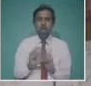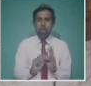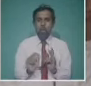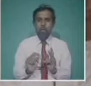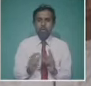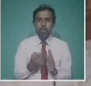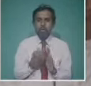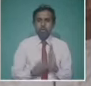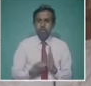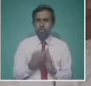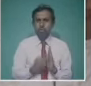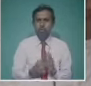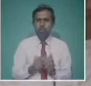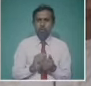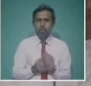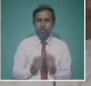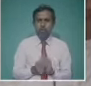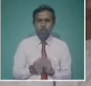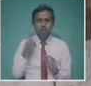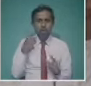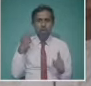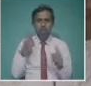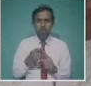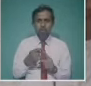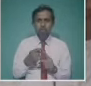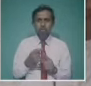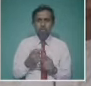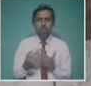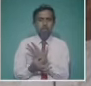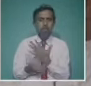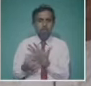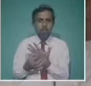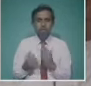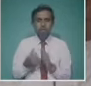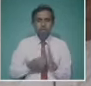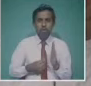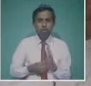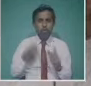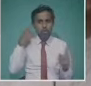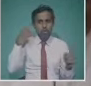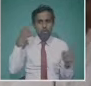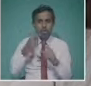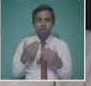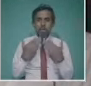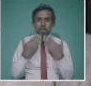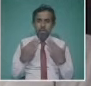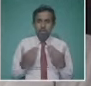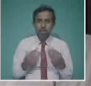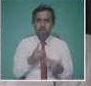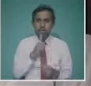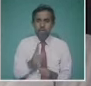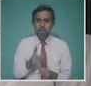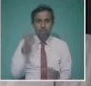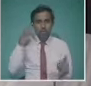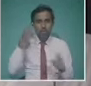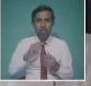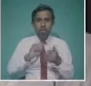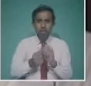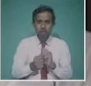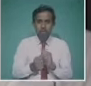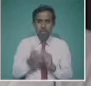මේ පනත් කීපයක් සංශෝධනය කිරීම ගැනත් ඒ වගේම මද්‍රව්‍ය පනත් පිළිබඳව අපි ස්තුතිවන්ත වෙනවා ඒ සම්බන්ධව ඒක